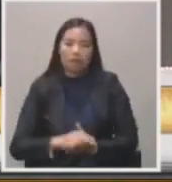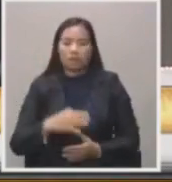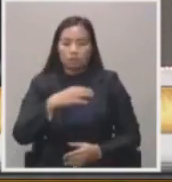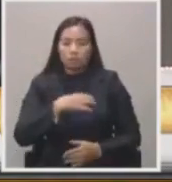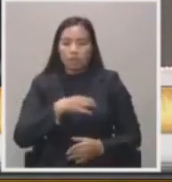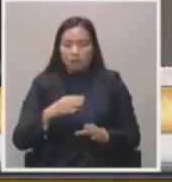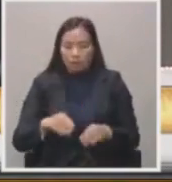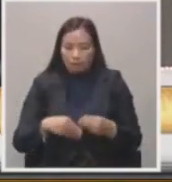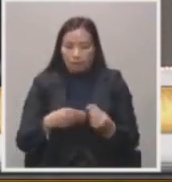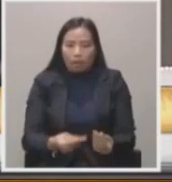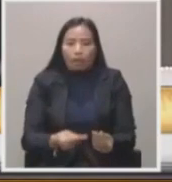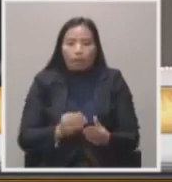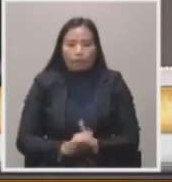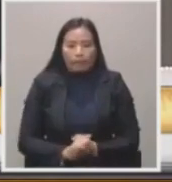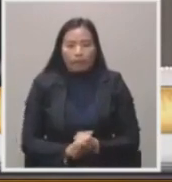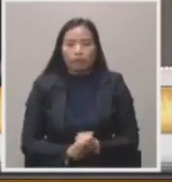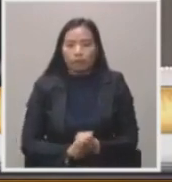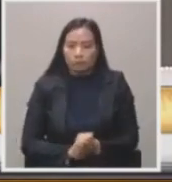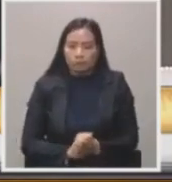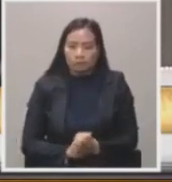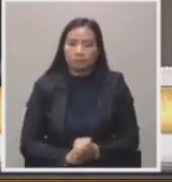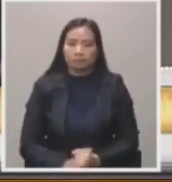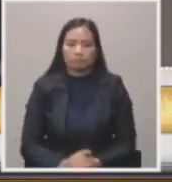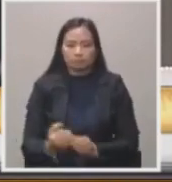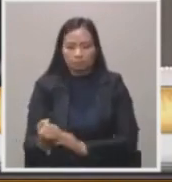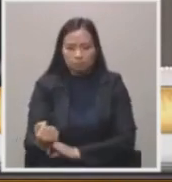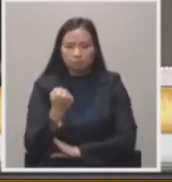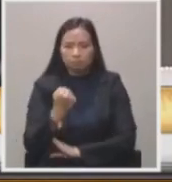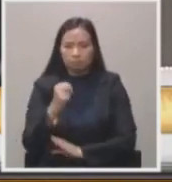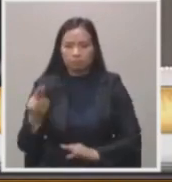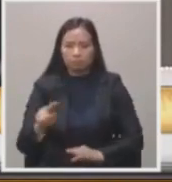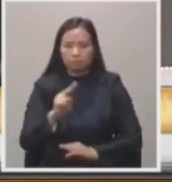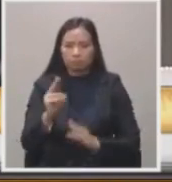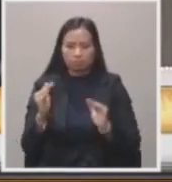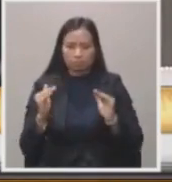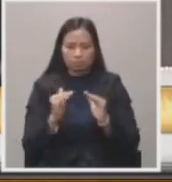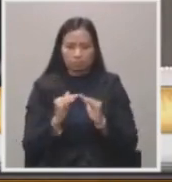จะเห็นว่าการผูกขาดการใช้อำนาจโดยมิชอบ